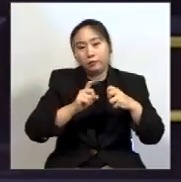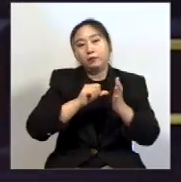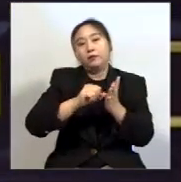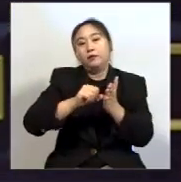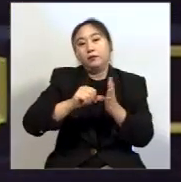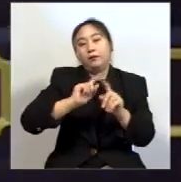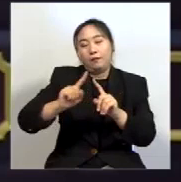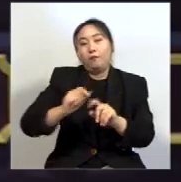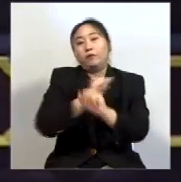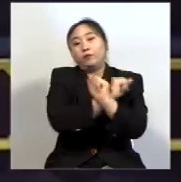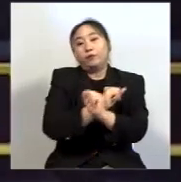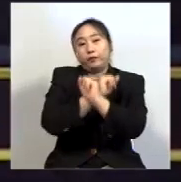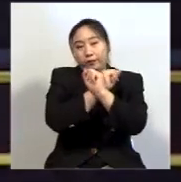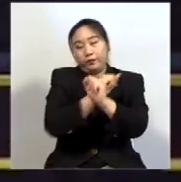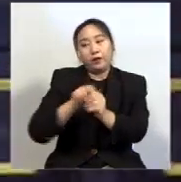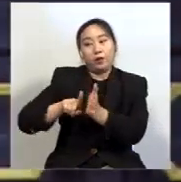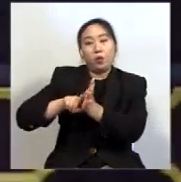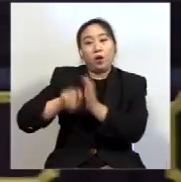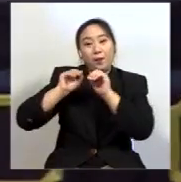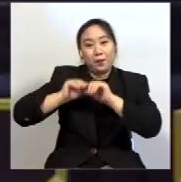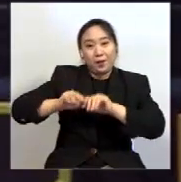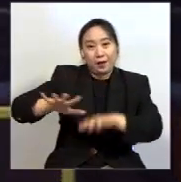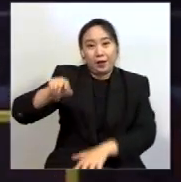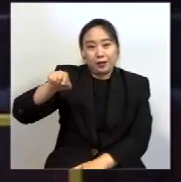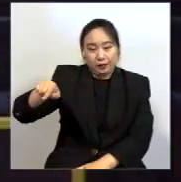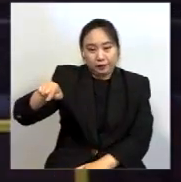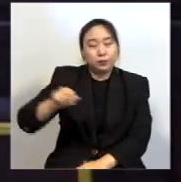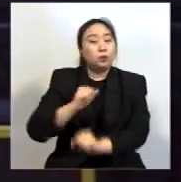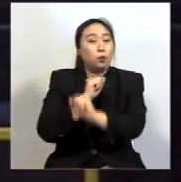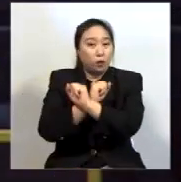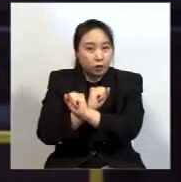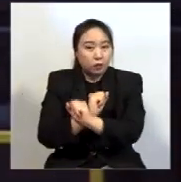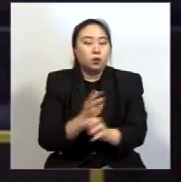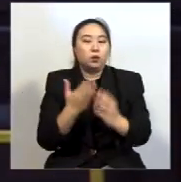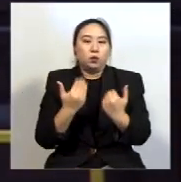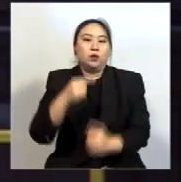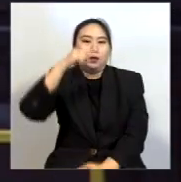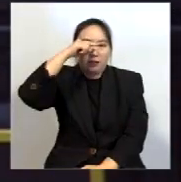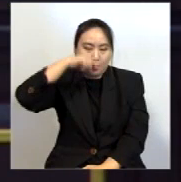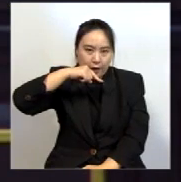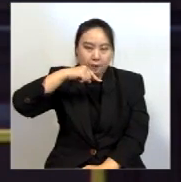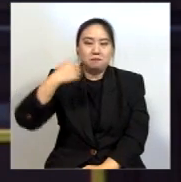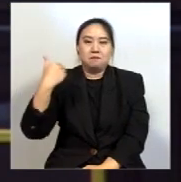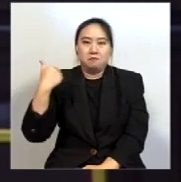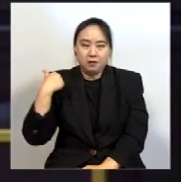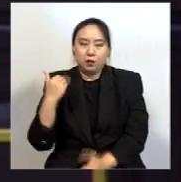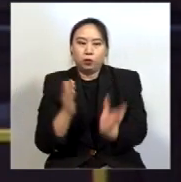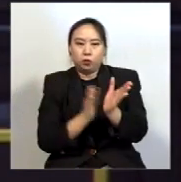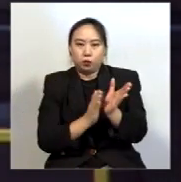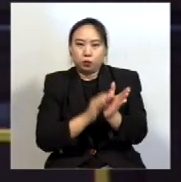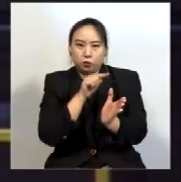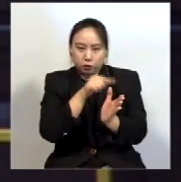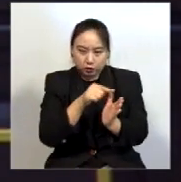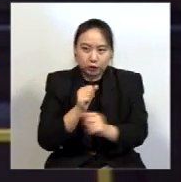ก้ไขสถานการณ์การระบาดของเชื้อไวรัสโคโรนาสายพันธุ์ใหม่นะคะว่าตอนนี้ประเทศไทยได้รับคำชมเกี่ยวกับเรื่องของ